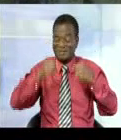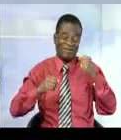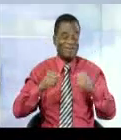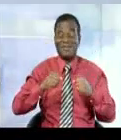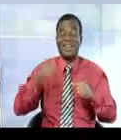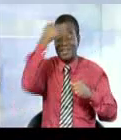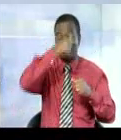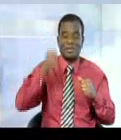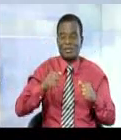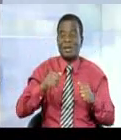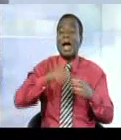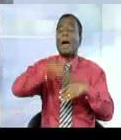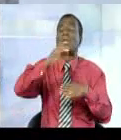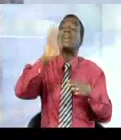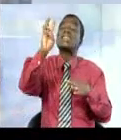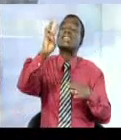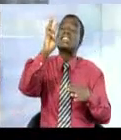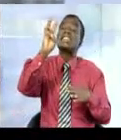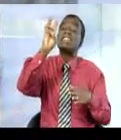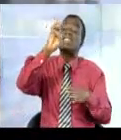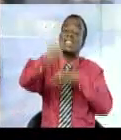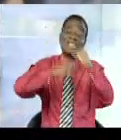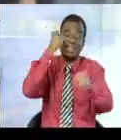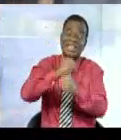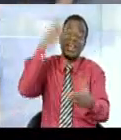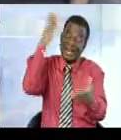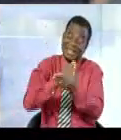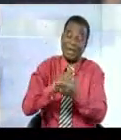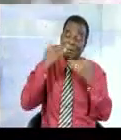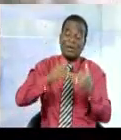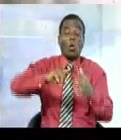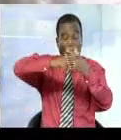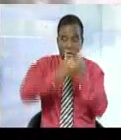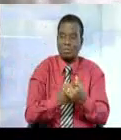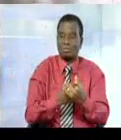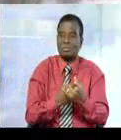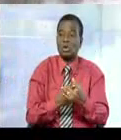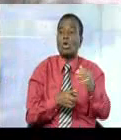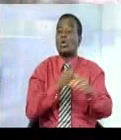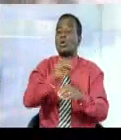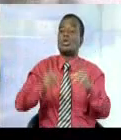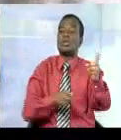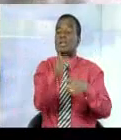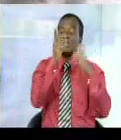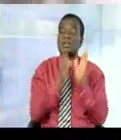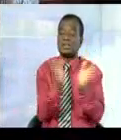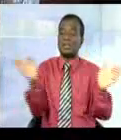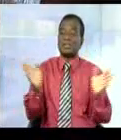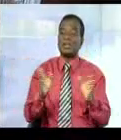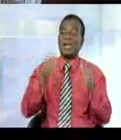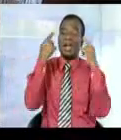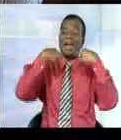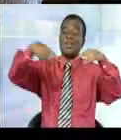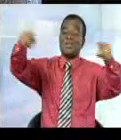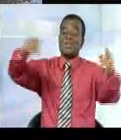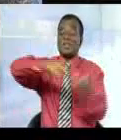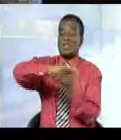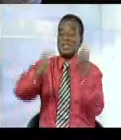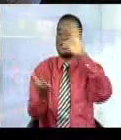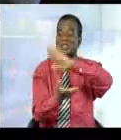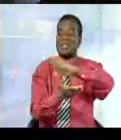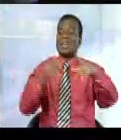reprend après 6 ans d'inactivité. Son directeur général, Yacouba Konaté, annonce des innovations au MASA